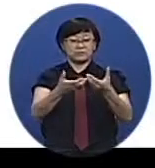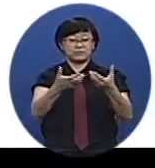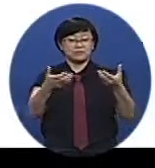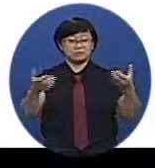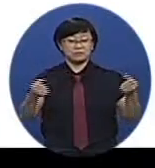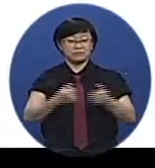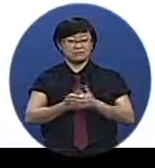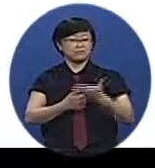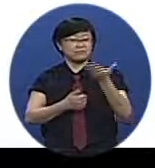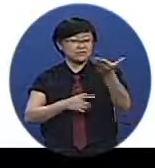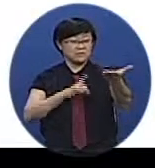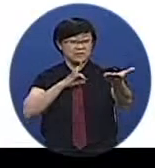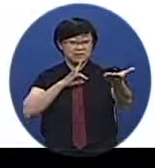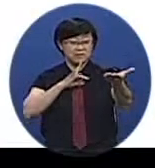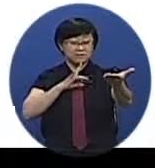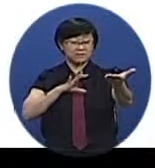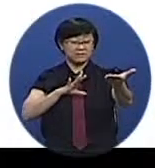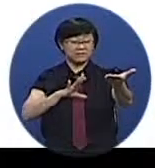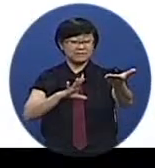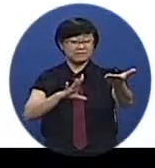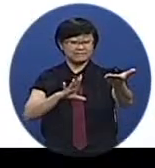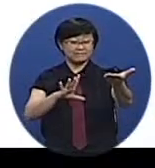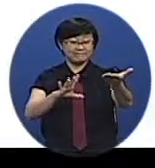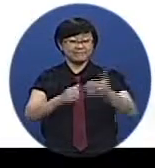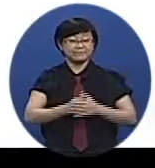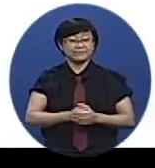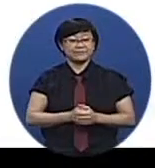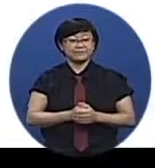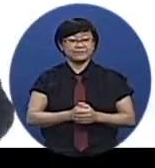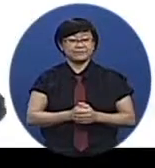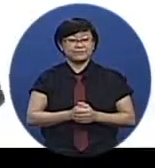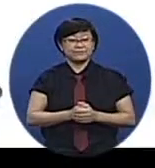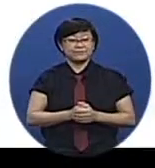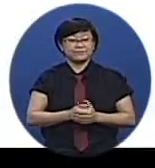쪽 나도 너 하나뿐이야.